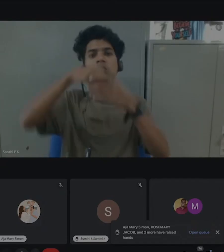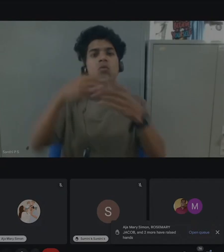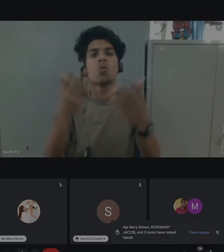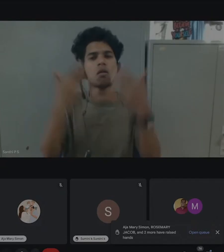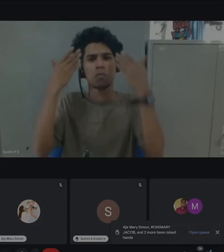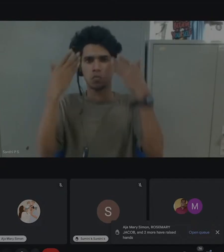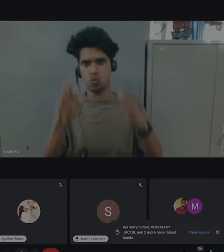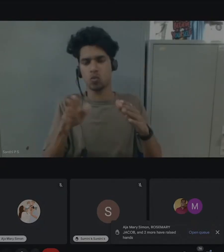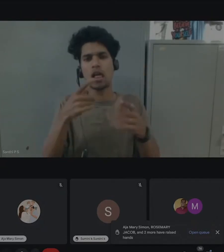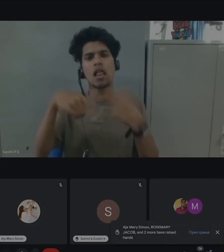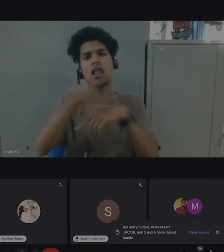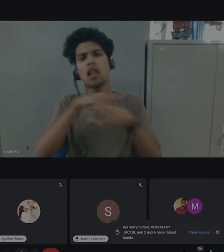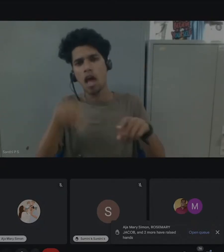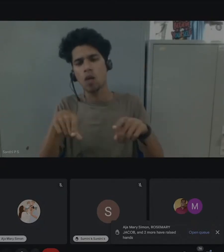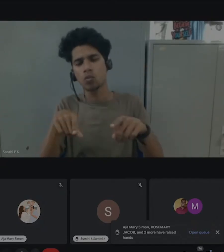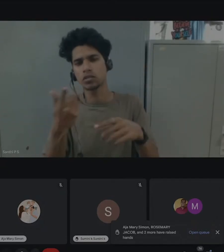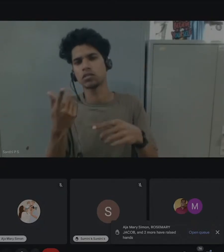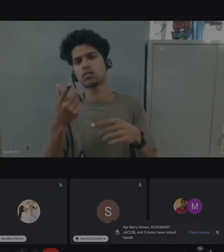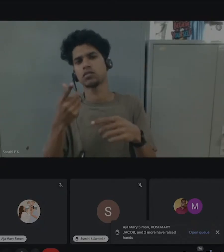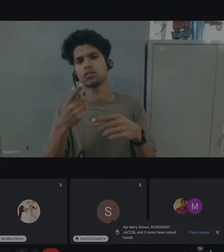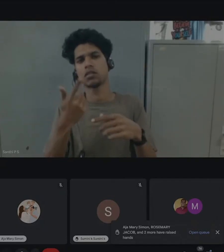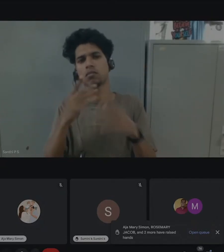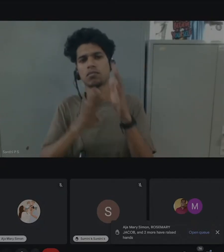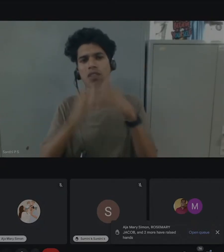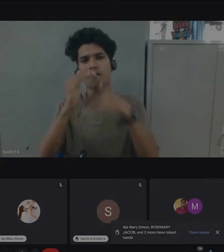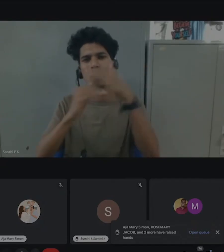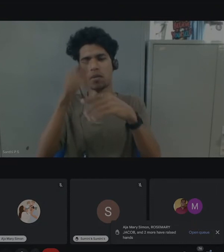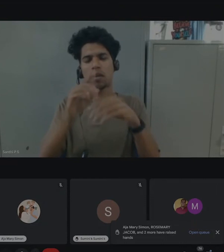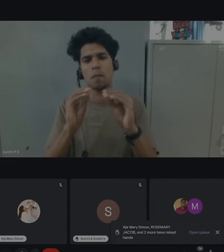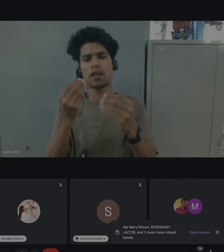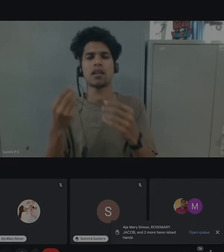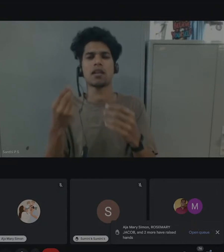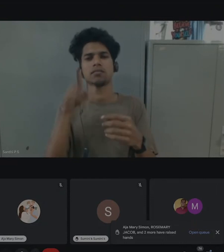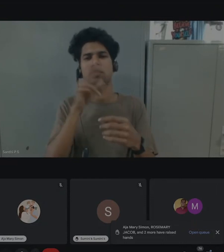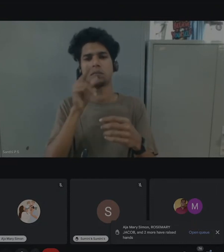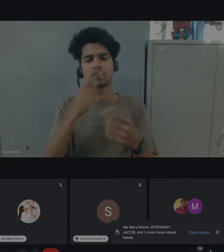ലാംഗ്വേജ് അസസ്മെന്റും കൂടി ഒന്ന് ഒരു സ്പീച്ച് തെറപ്പിസ്റ്റിനെ കണ്ട് ചെയ്യുന്നത് നല്ലതായിരിക്കും.